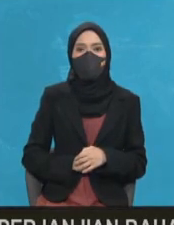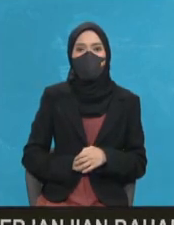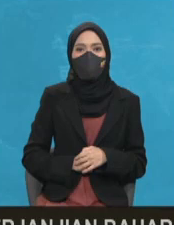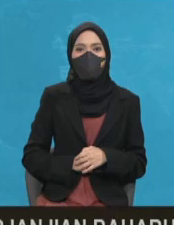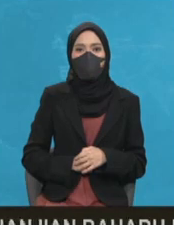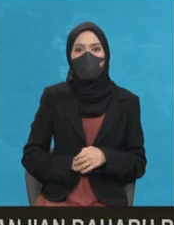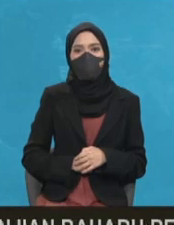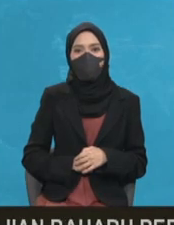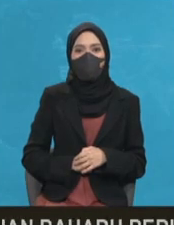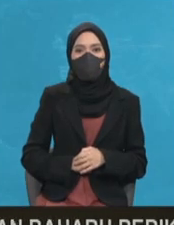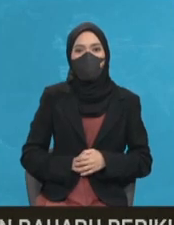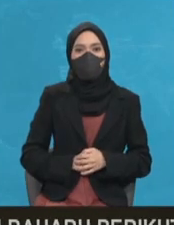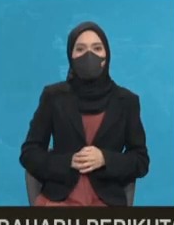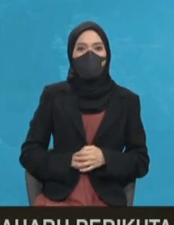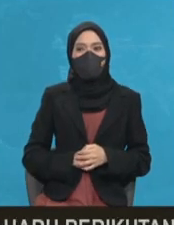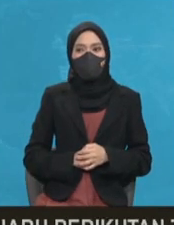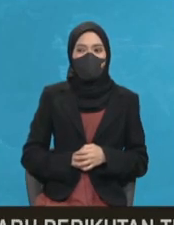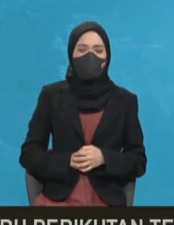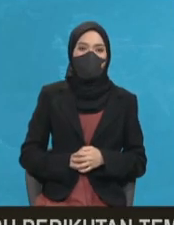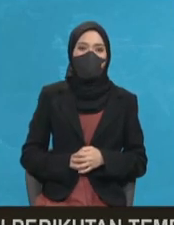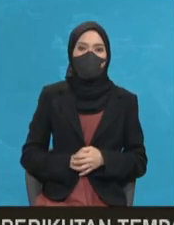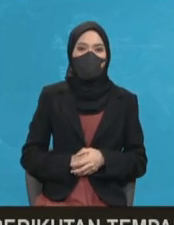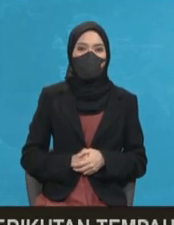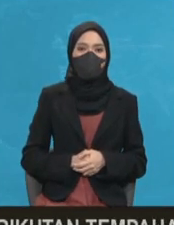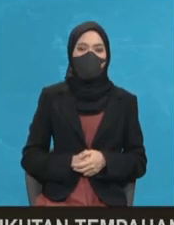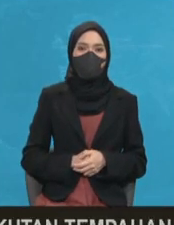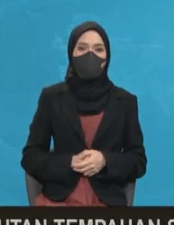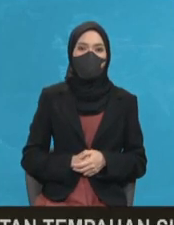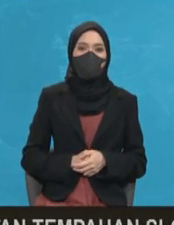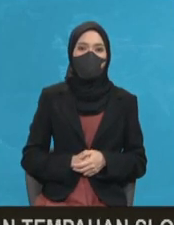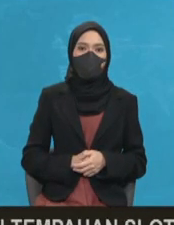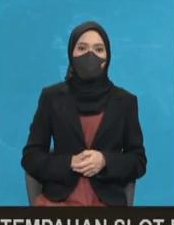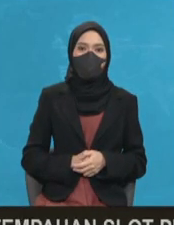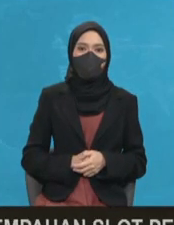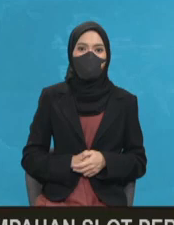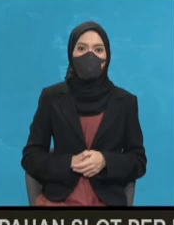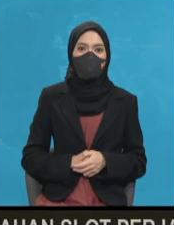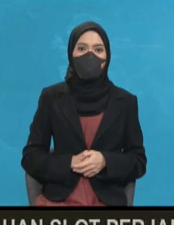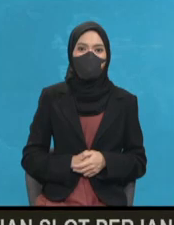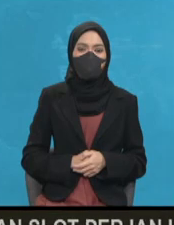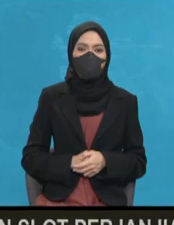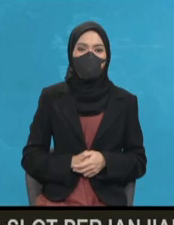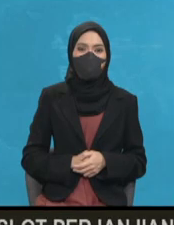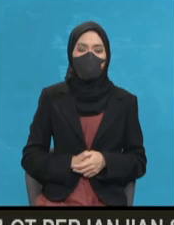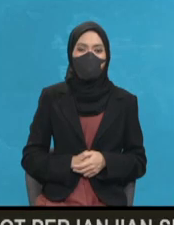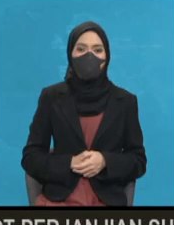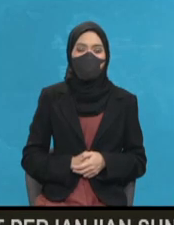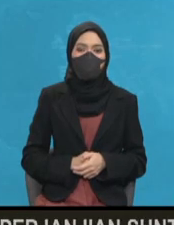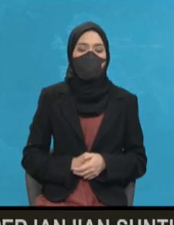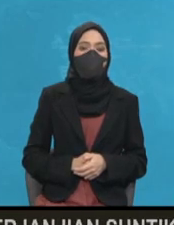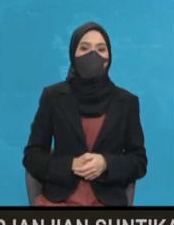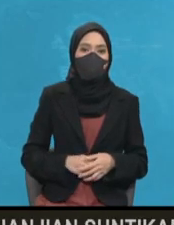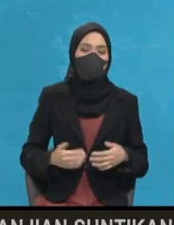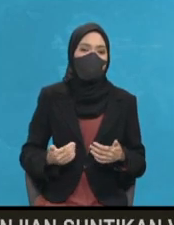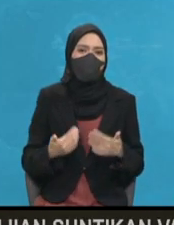Inilah aku ceriman takdir dari Yang Esa menariknya lagi